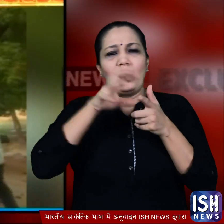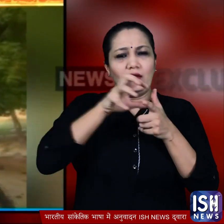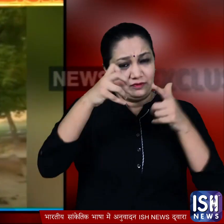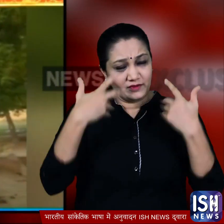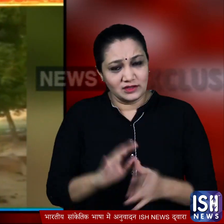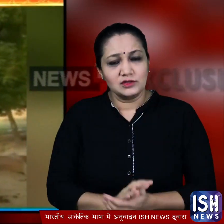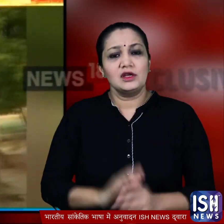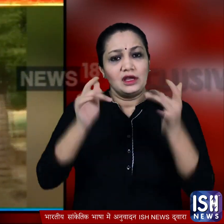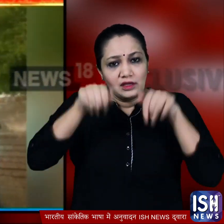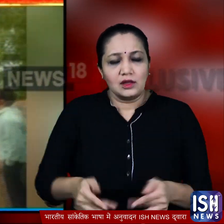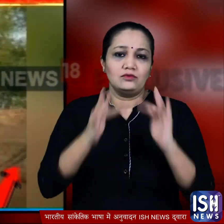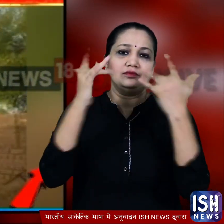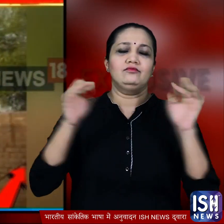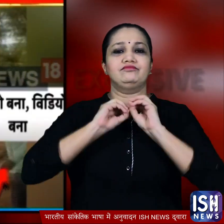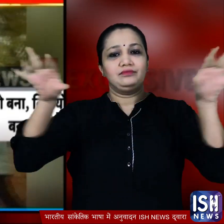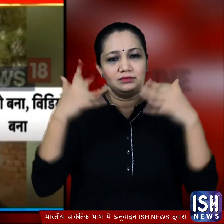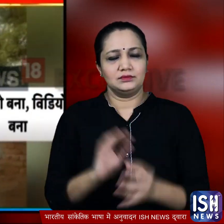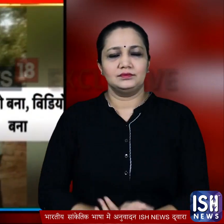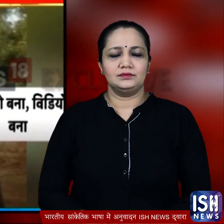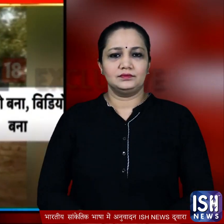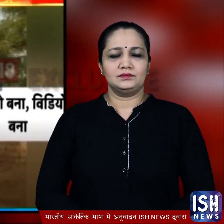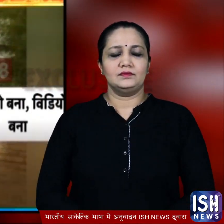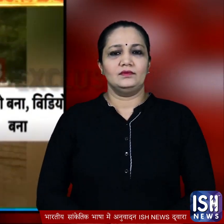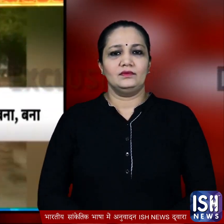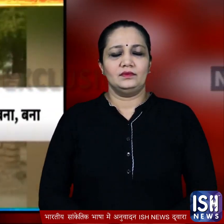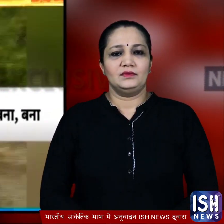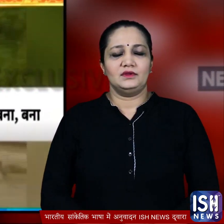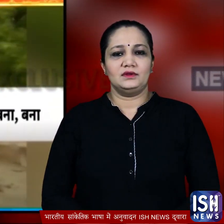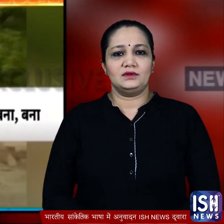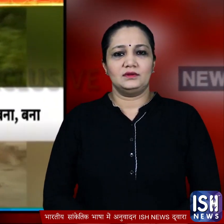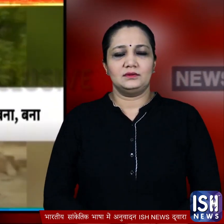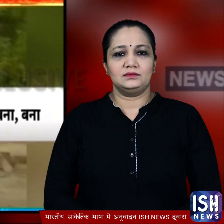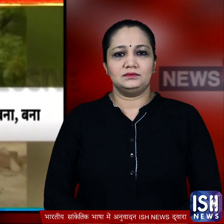वीडियो भी बनाए, जो अब इंटरनेट पर वायरल हो रहे हैं।